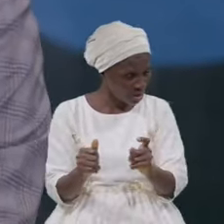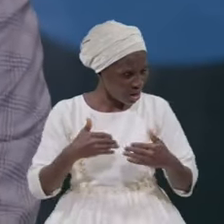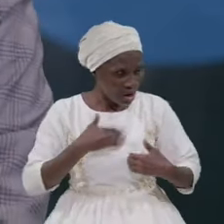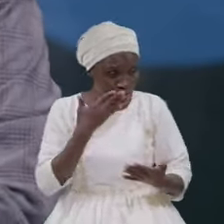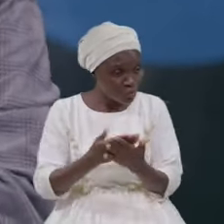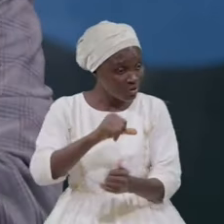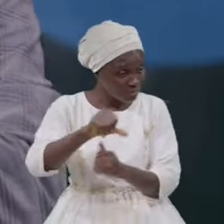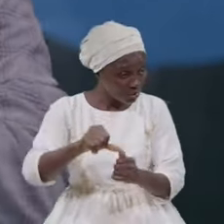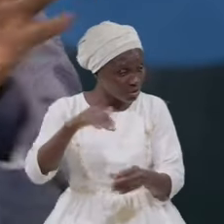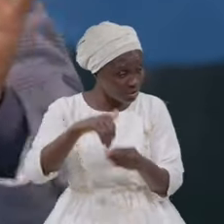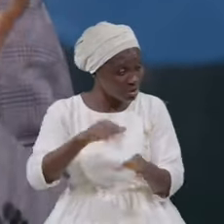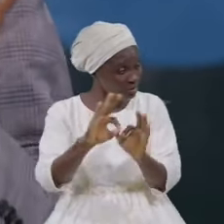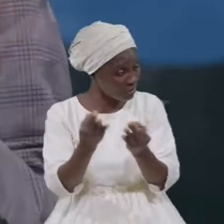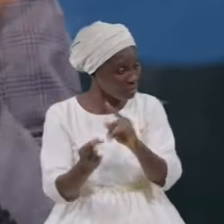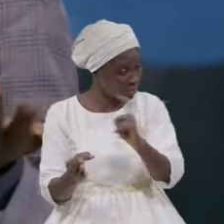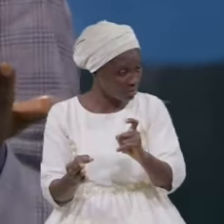peux pas mentir. Hein.